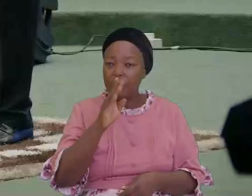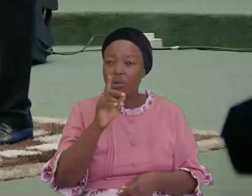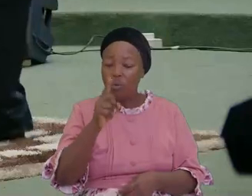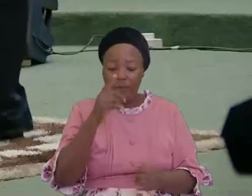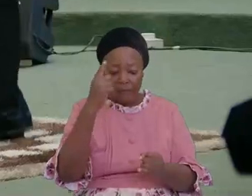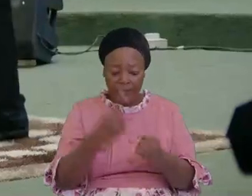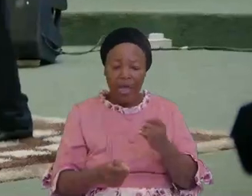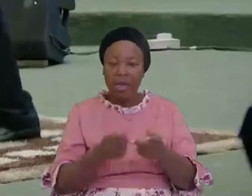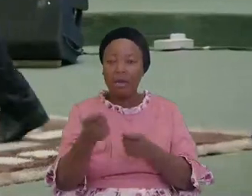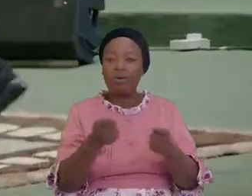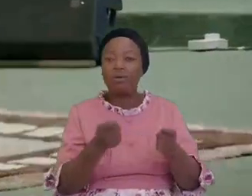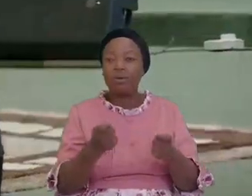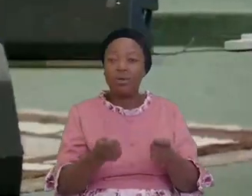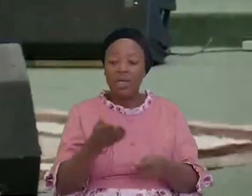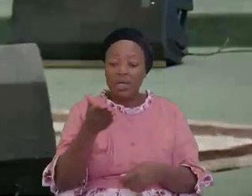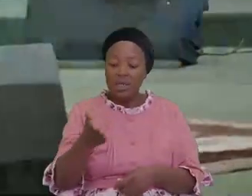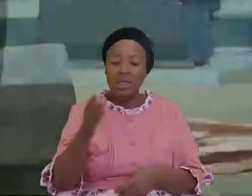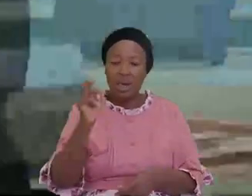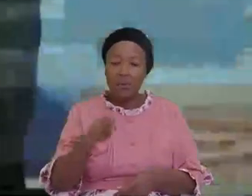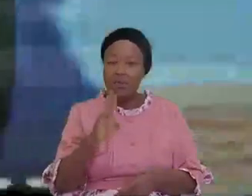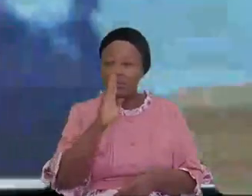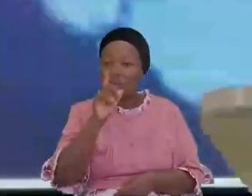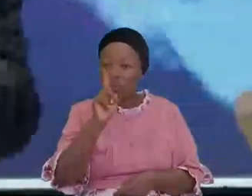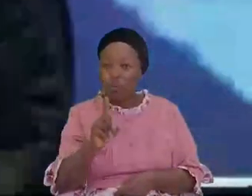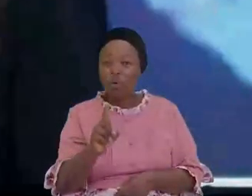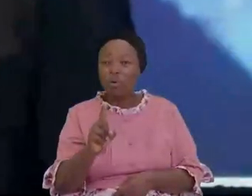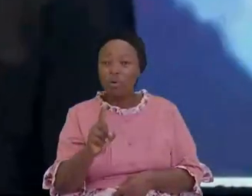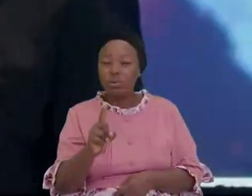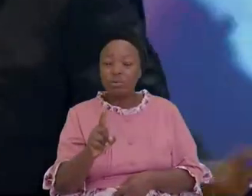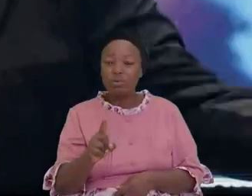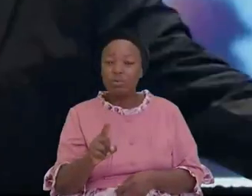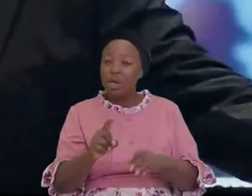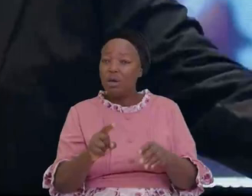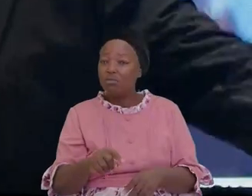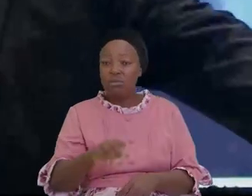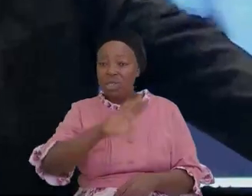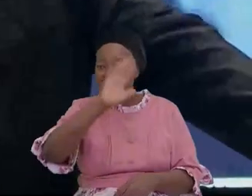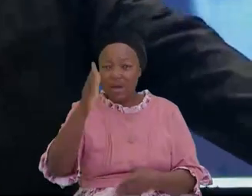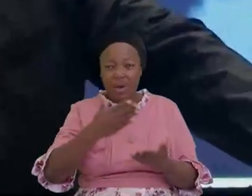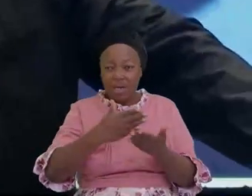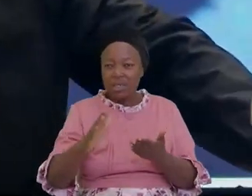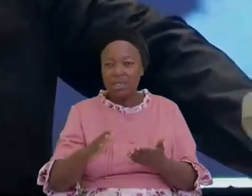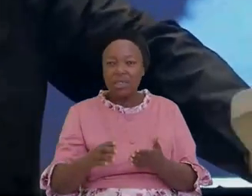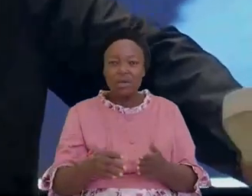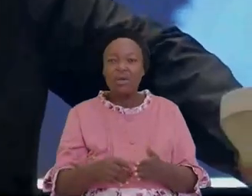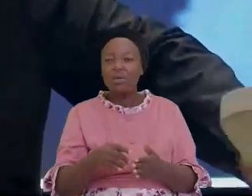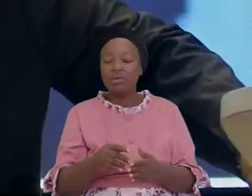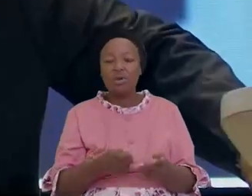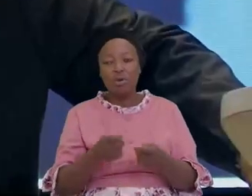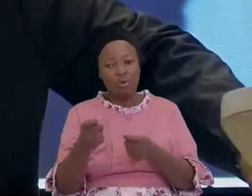un contrôle final. Il faut un contrôle indiscutable.